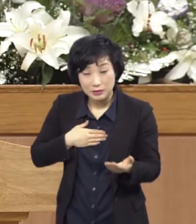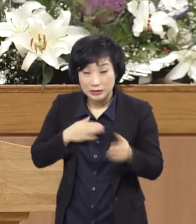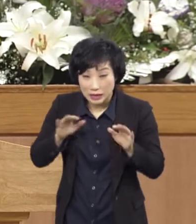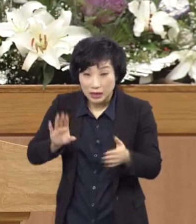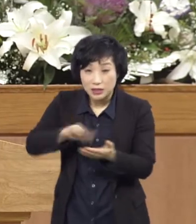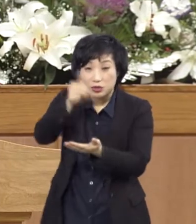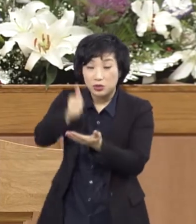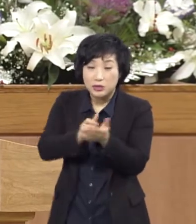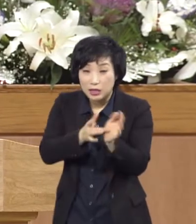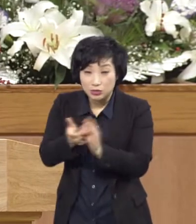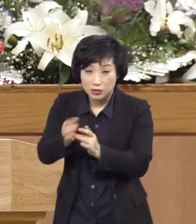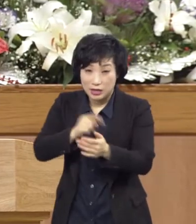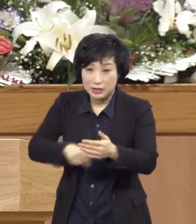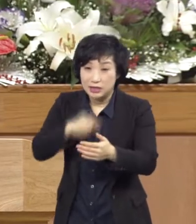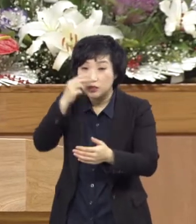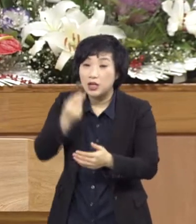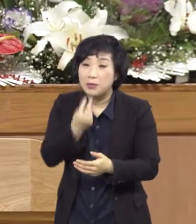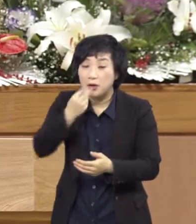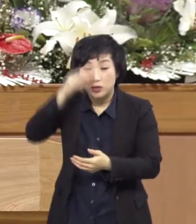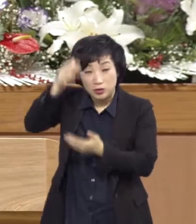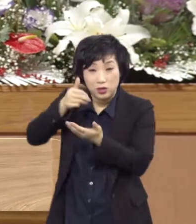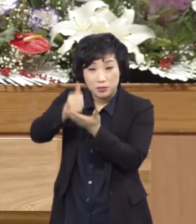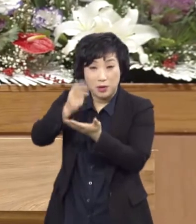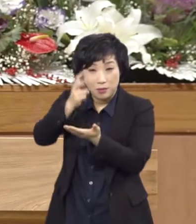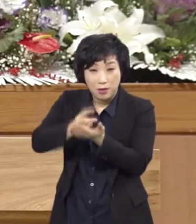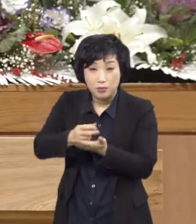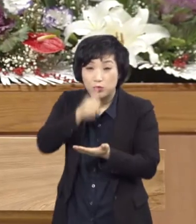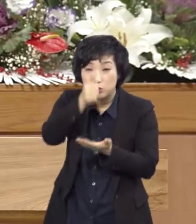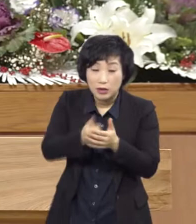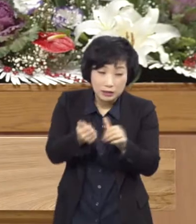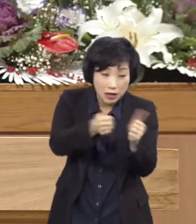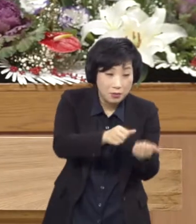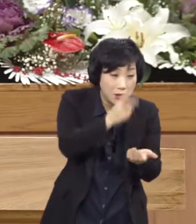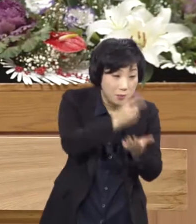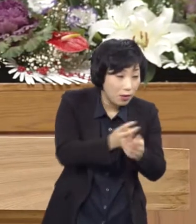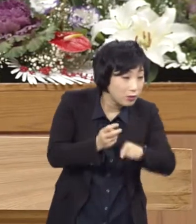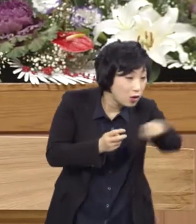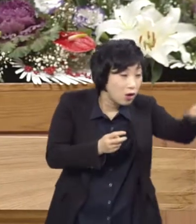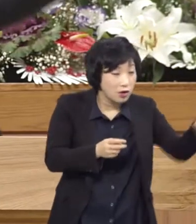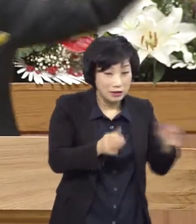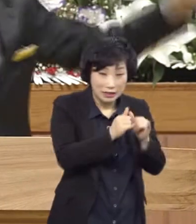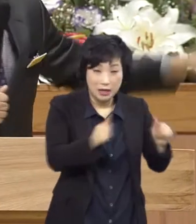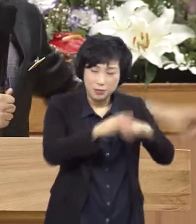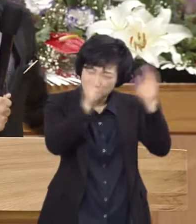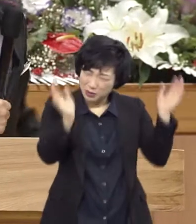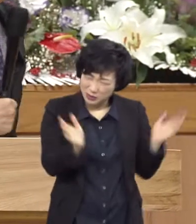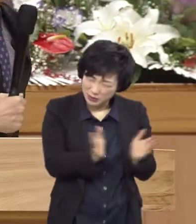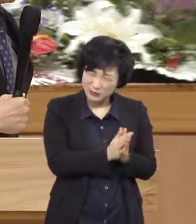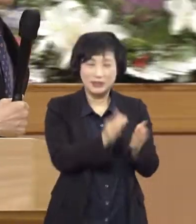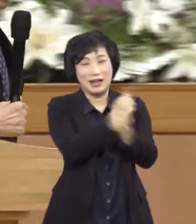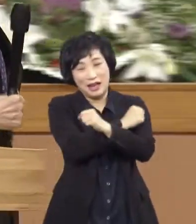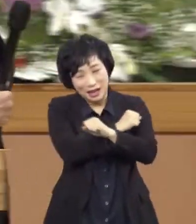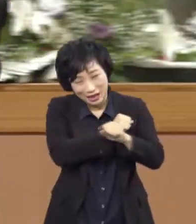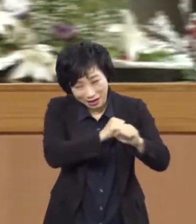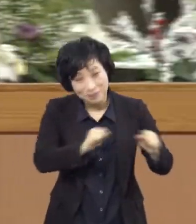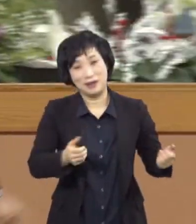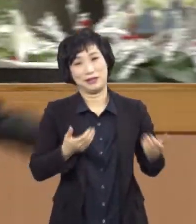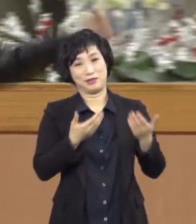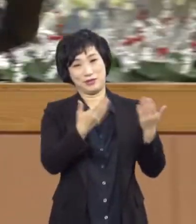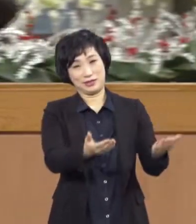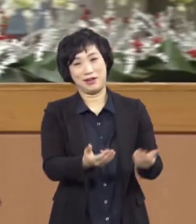있는 생명의 성령의 법이 죄와 사망의 법에서 너를 해방하였음이니라.